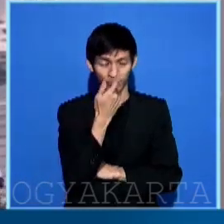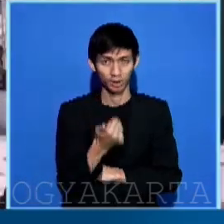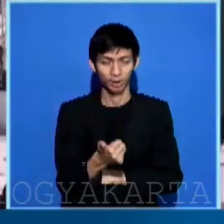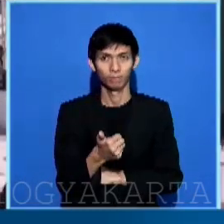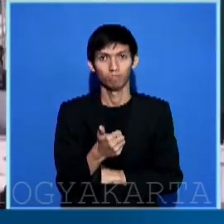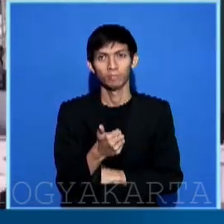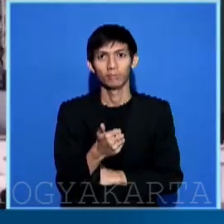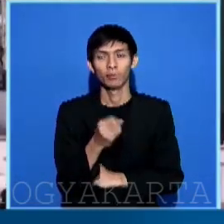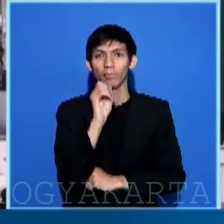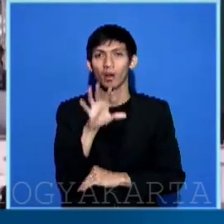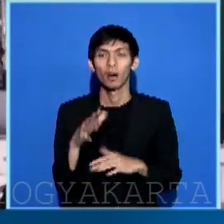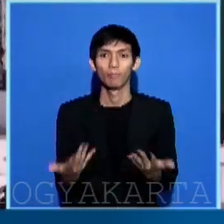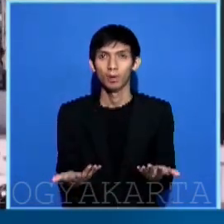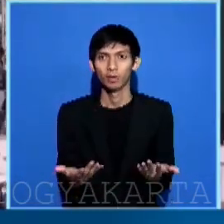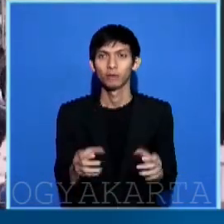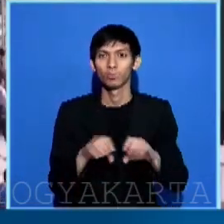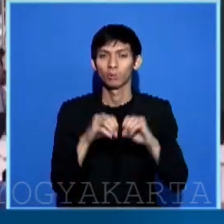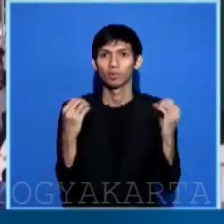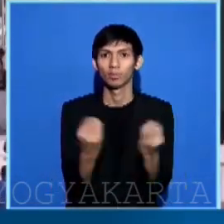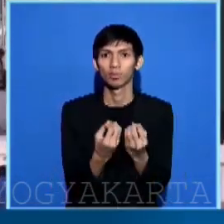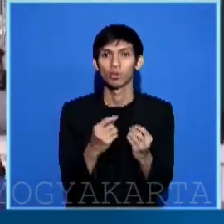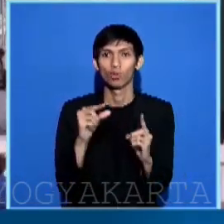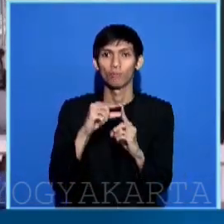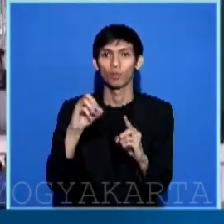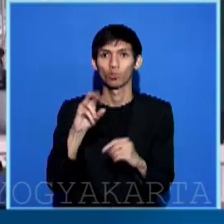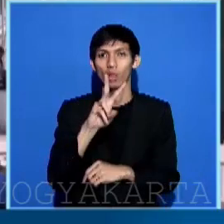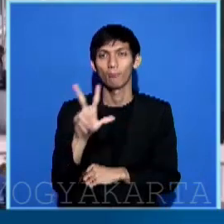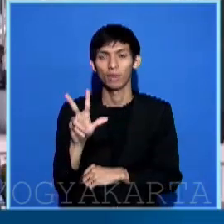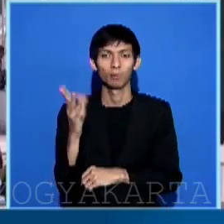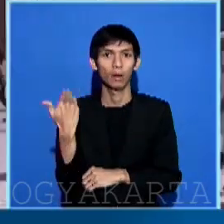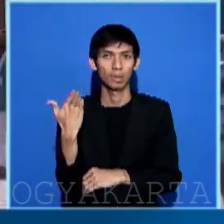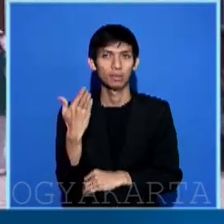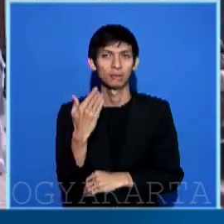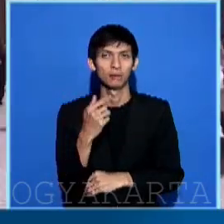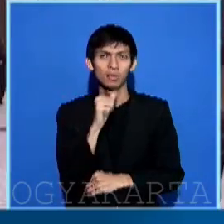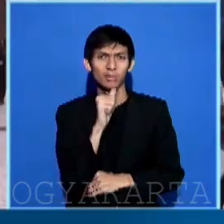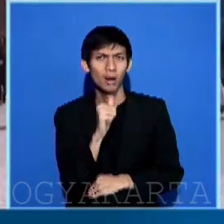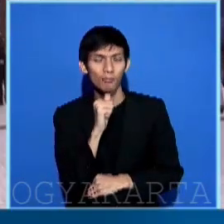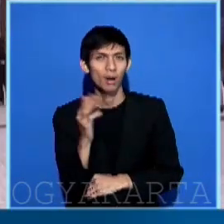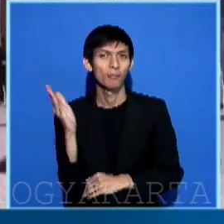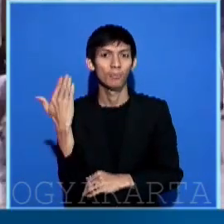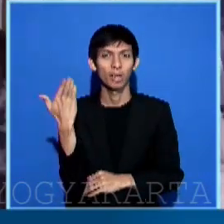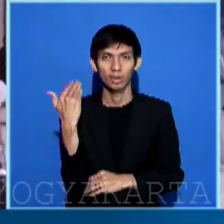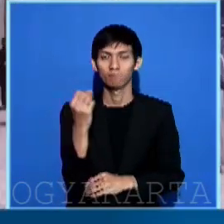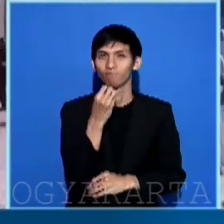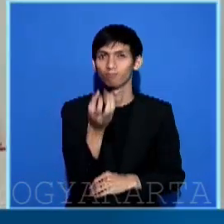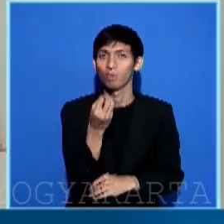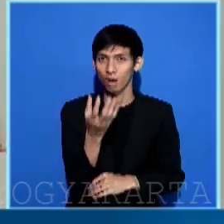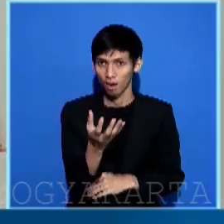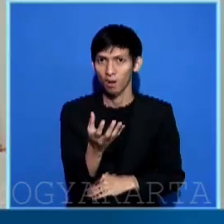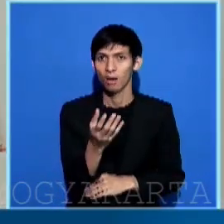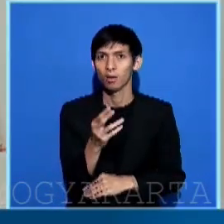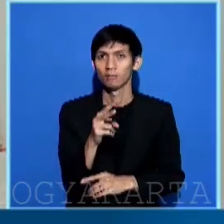pendapatnya di forum kop 28 e kemarin saudara adalah pope Francis yang menyampaikan bahwa dari segi